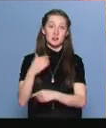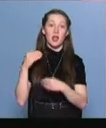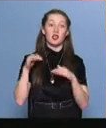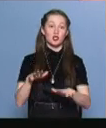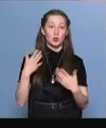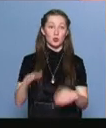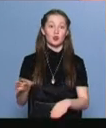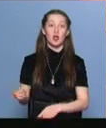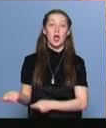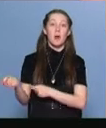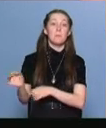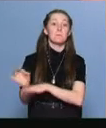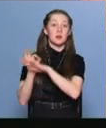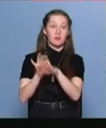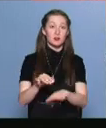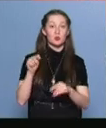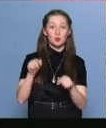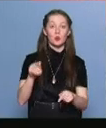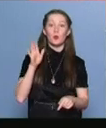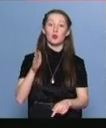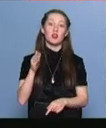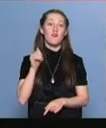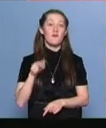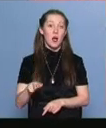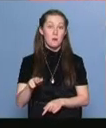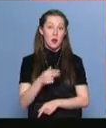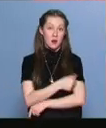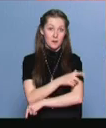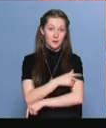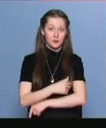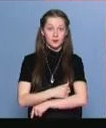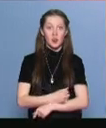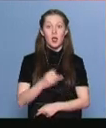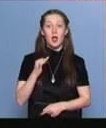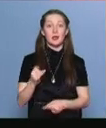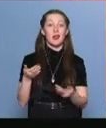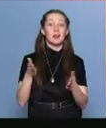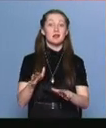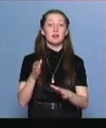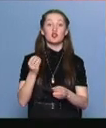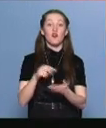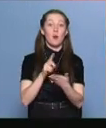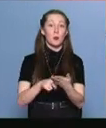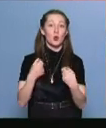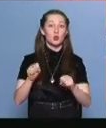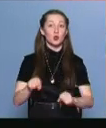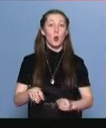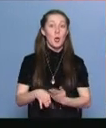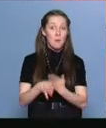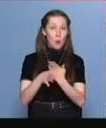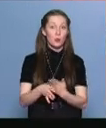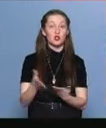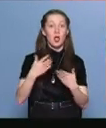пенсионерам Симонихи приедет передвижной ФАП. Остался пока открытым вопрос, как будет доезжать скорая помощь. Мы сейчас посмотрим соглашение с